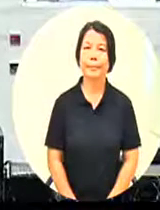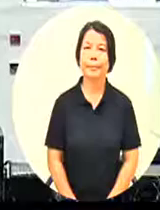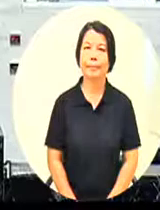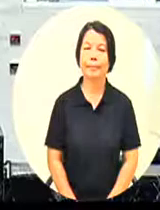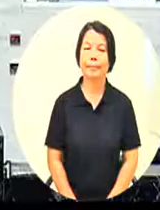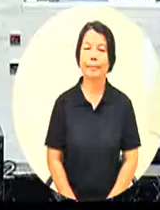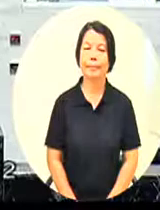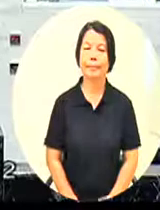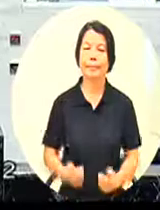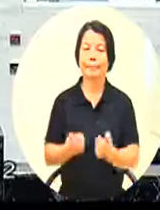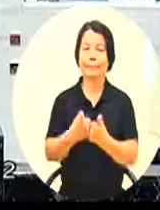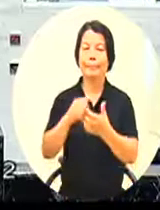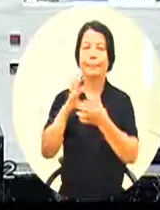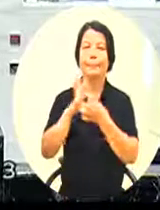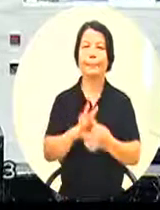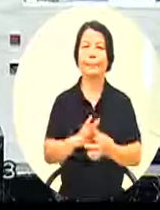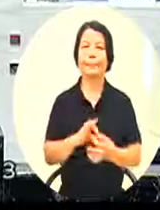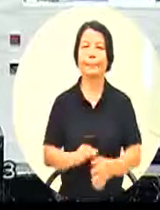继续开会。